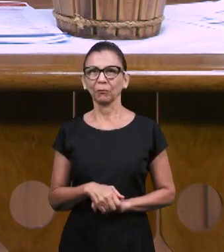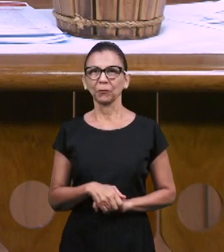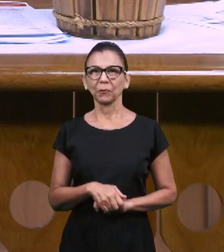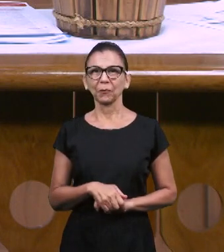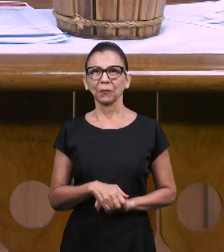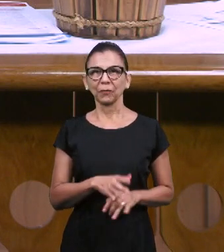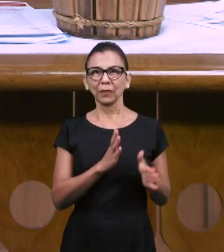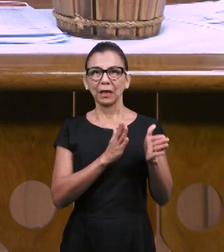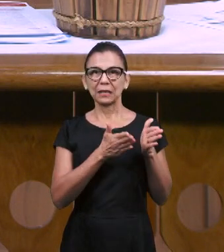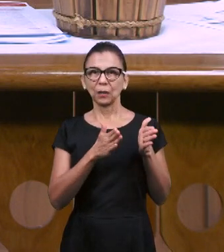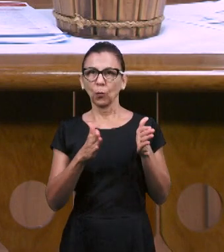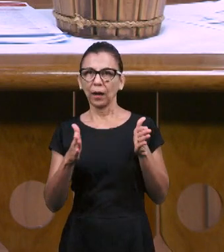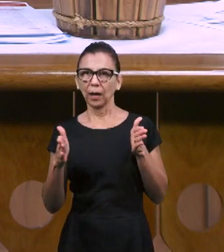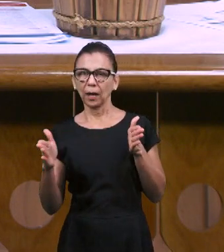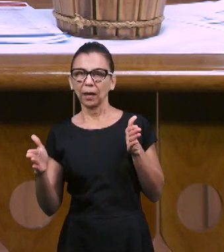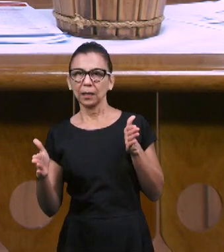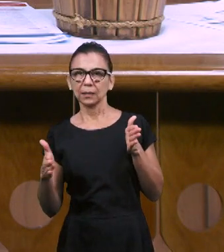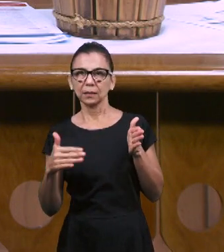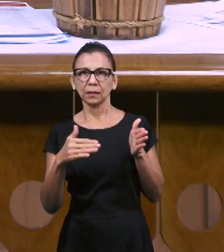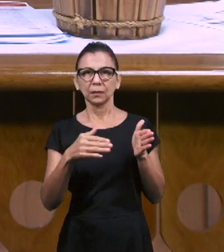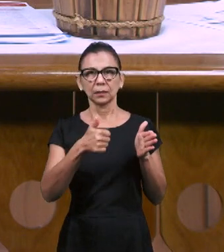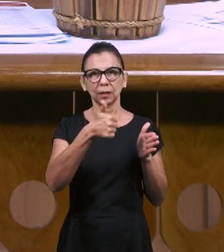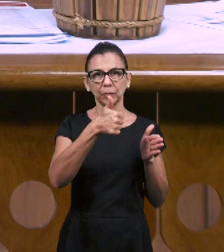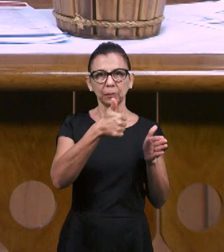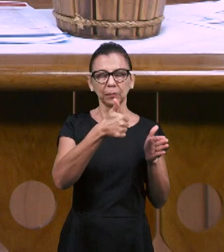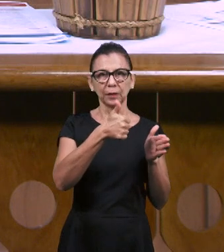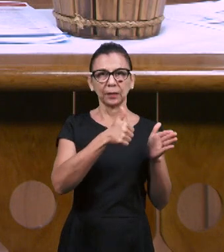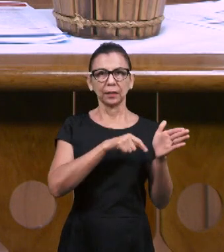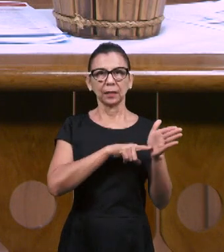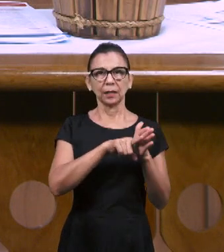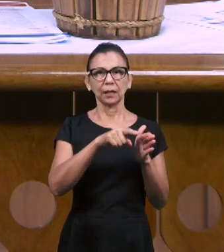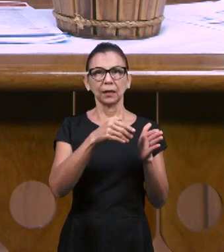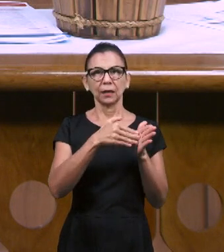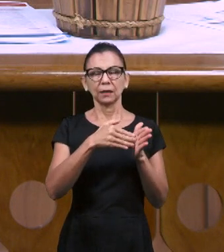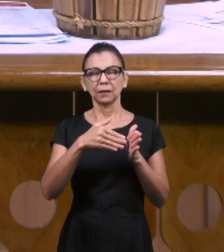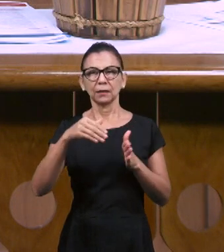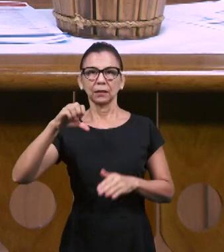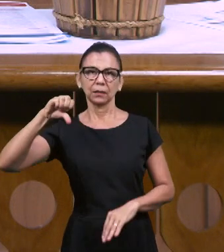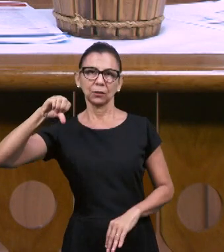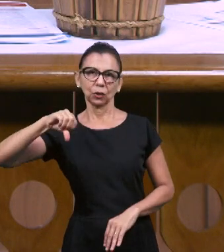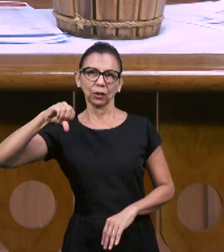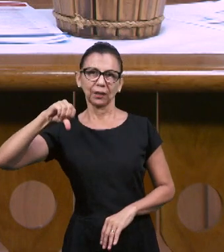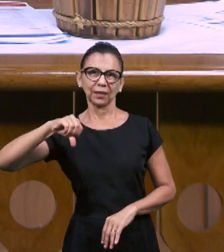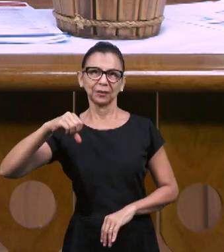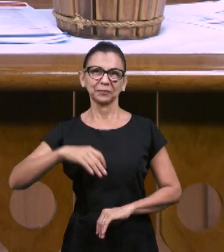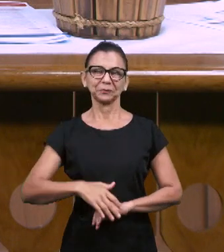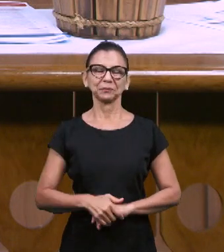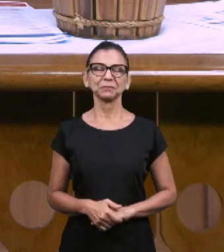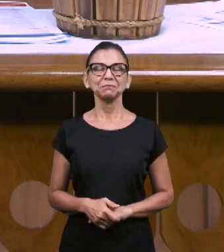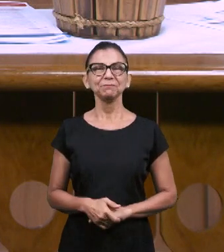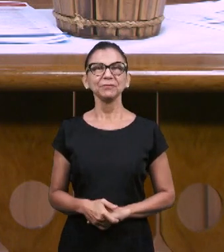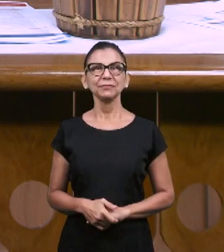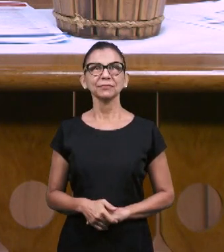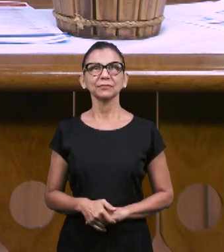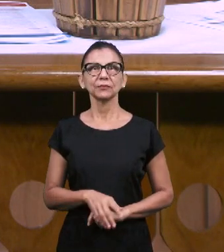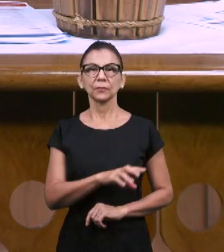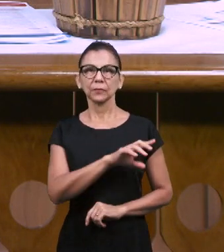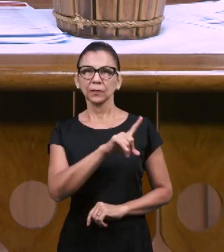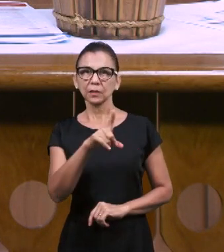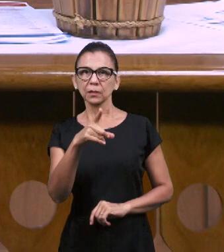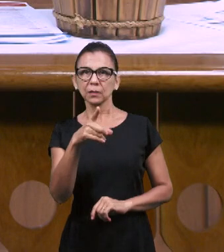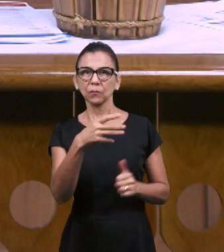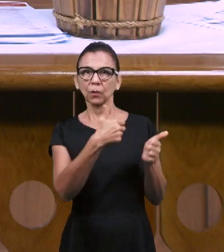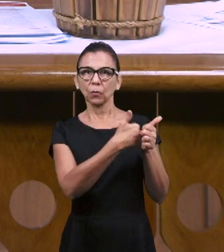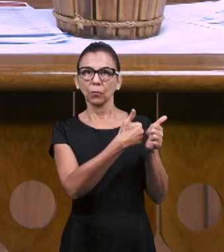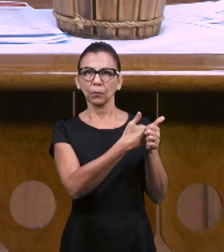la 9e, vous allez présenter là le nom des frères qui vont répondre. Chacun va donner la réponse. Et vous allez accompagner dans la